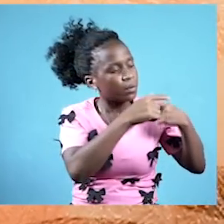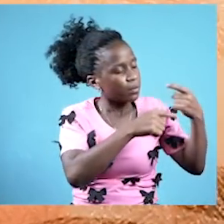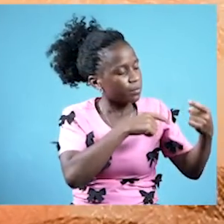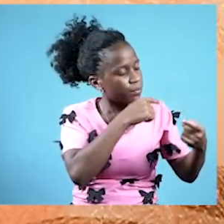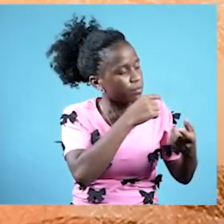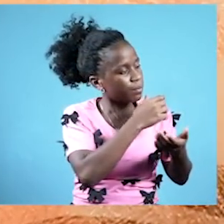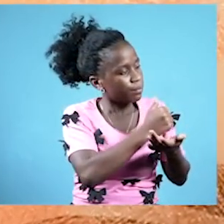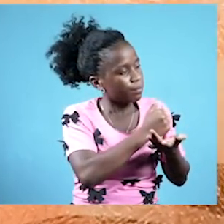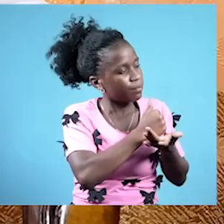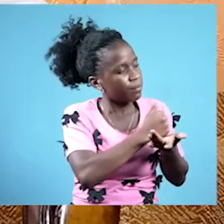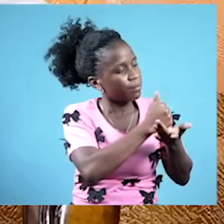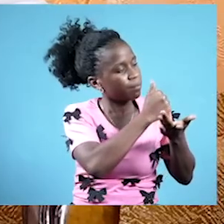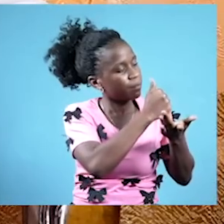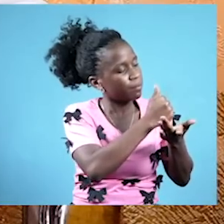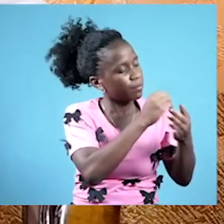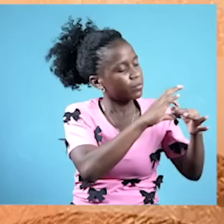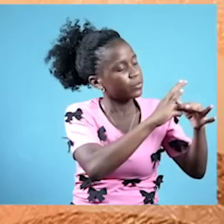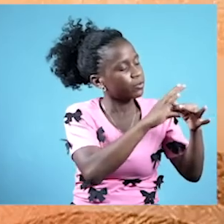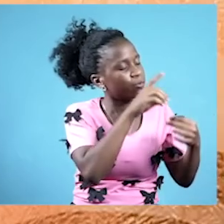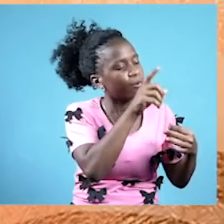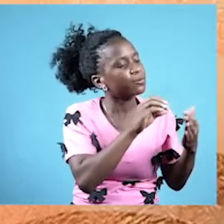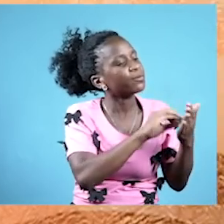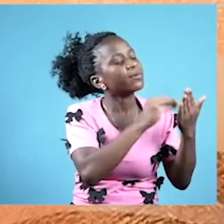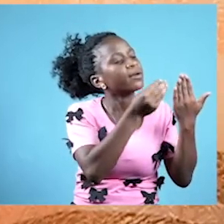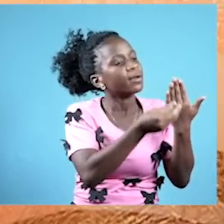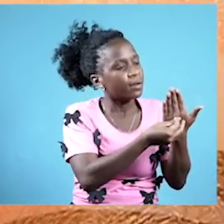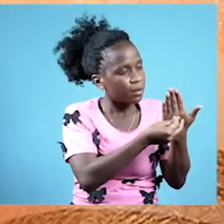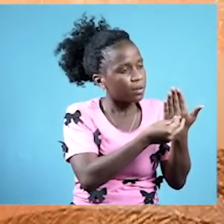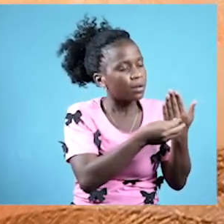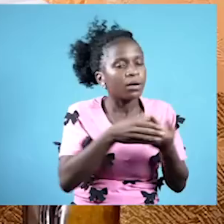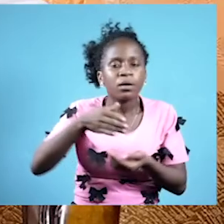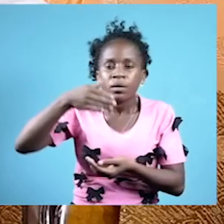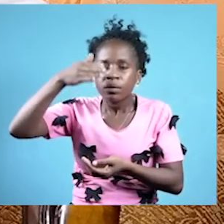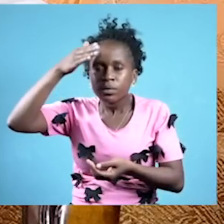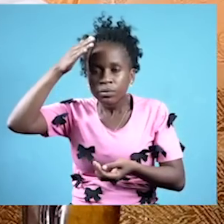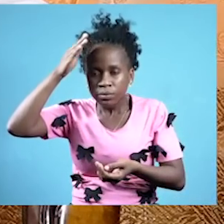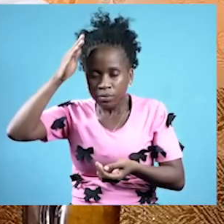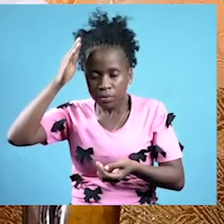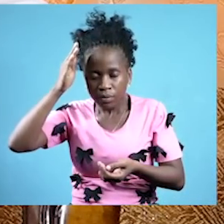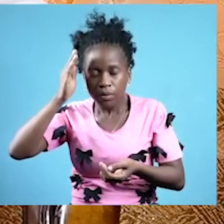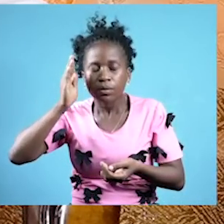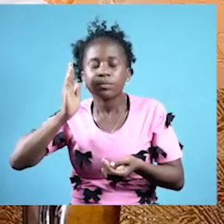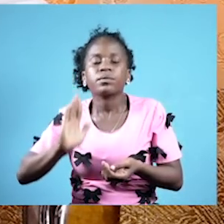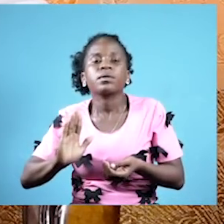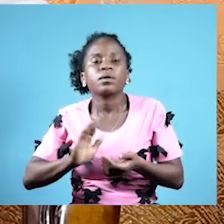na watu gani? Serikali ilikuwa na hisa. Serikali ya serikali